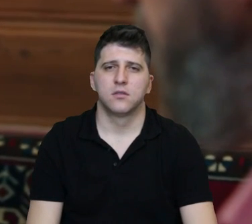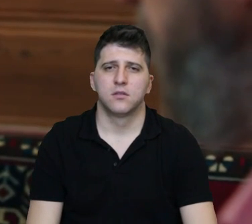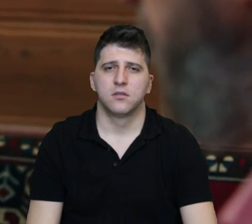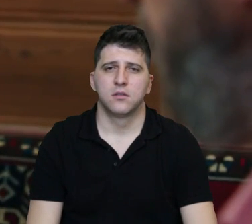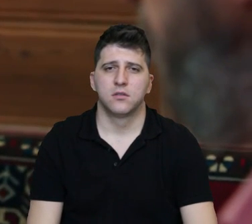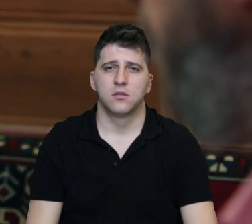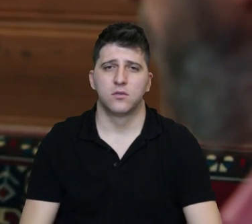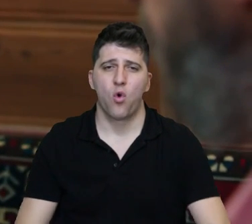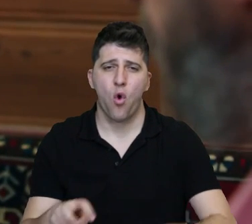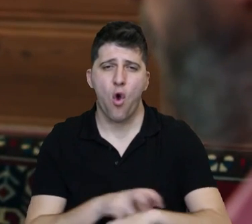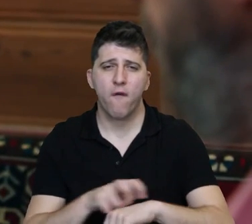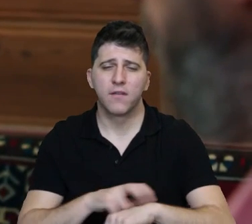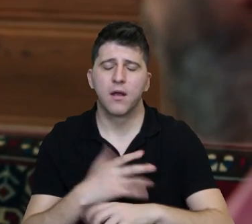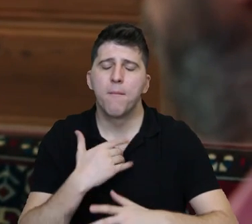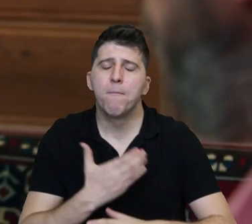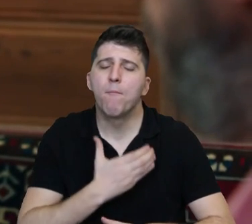Öfke denizinde boğuluyorum.